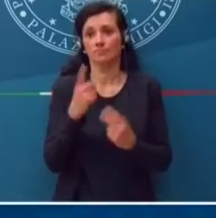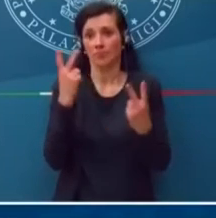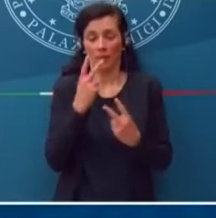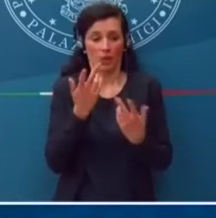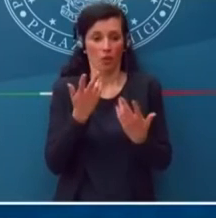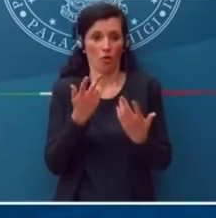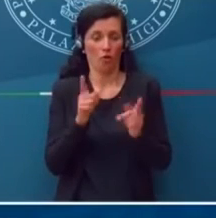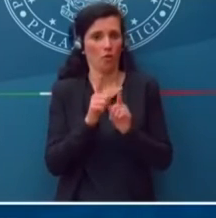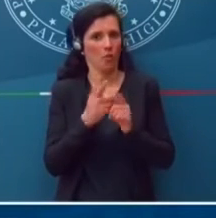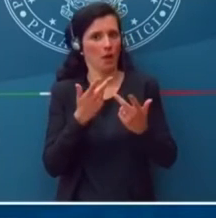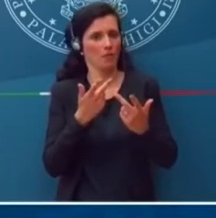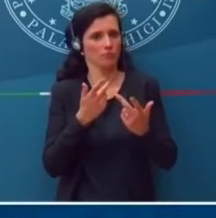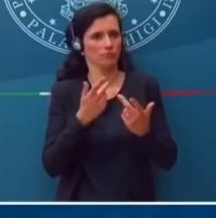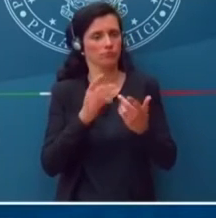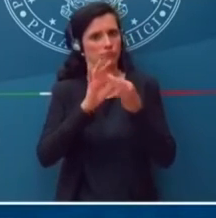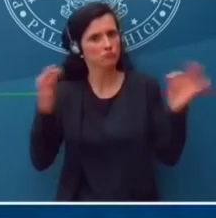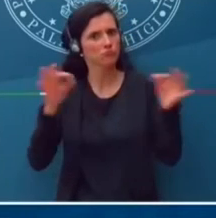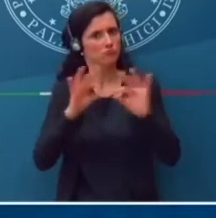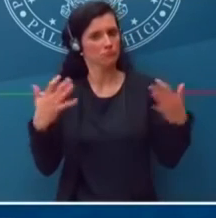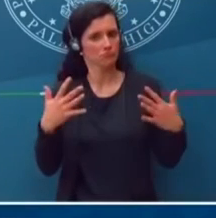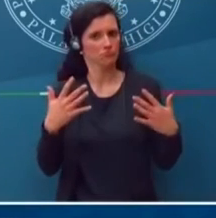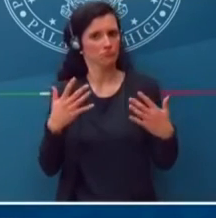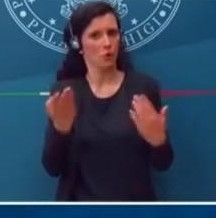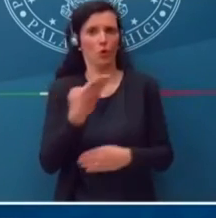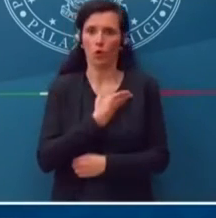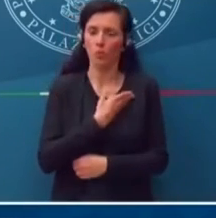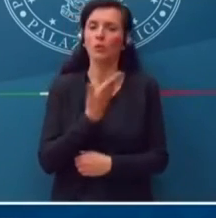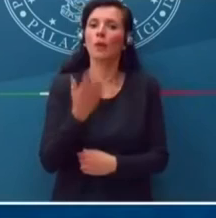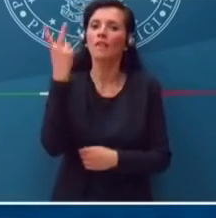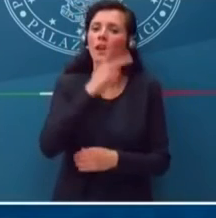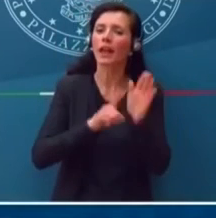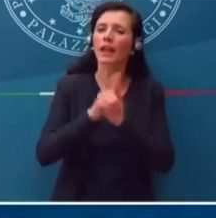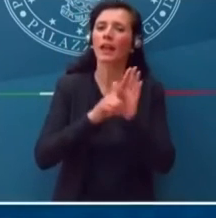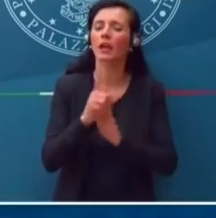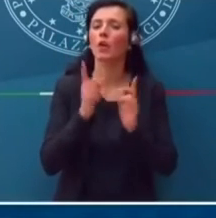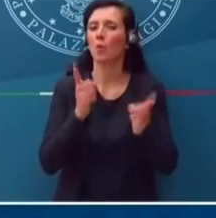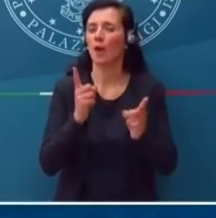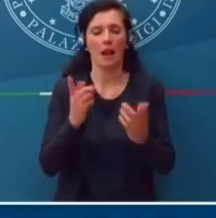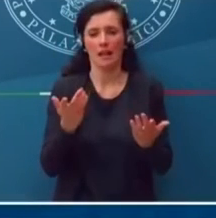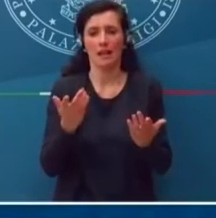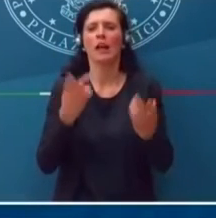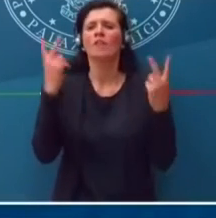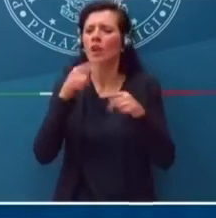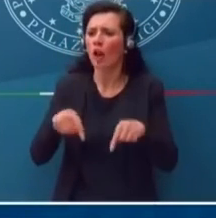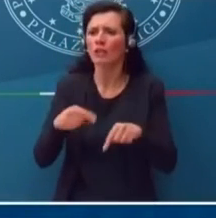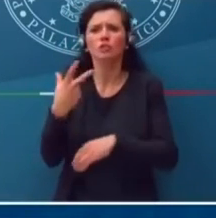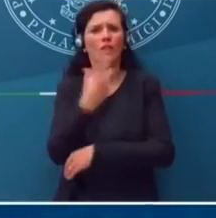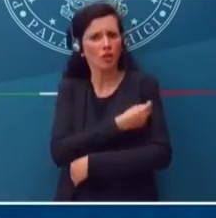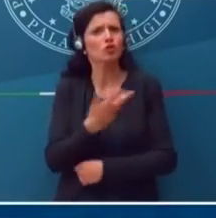effetto avranno. Ecco. Però al di là di questo, effettivamente ci sono ora i vaccini. Quindi